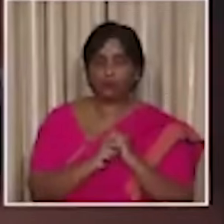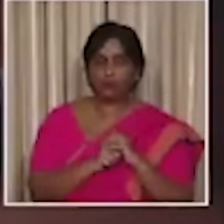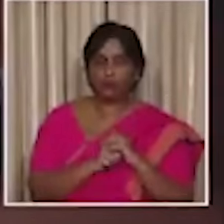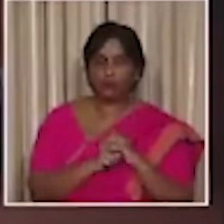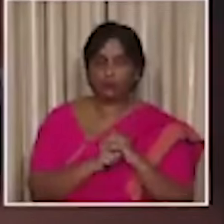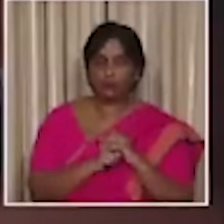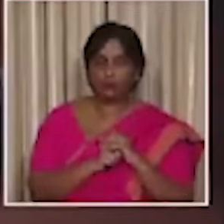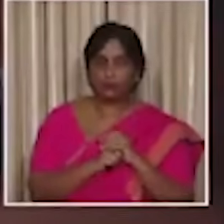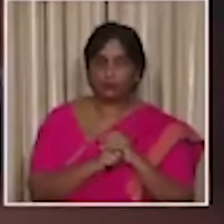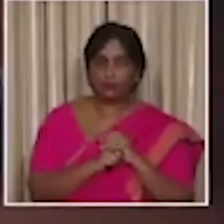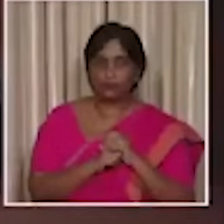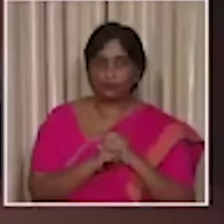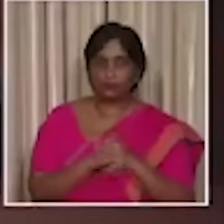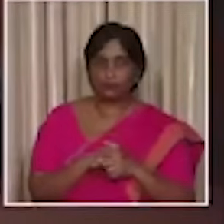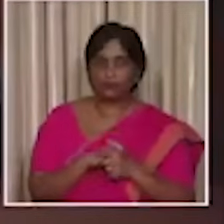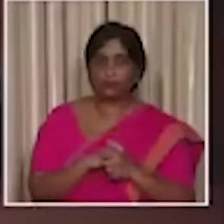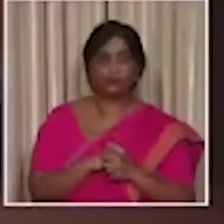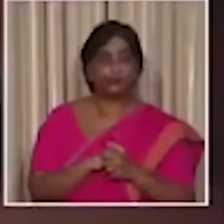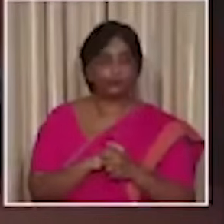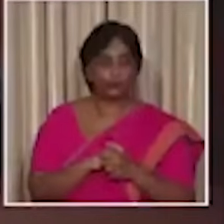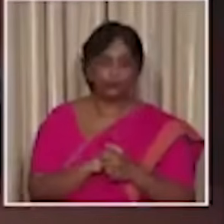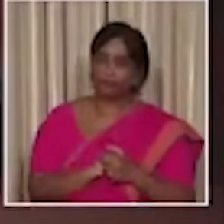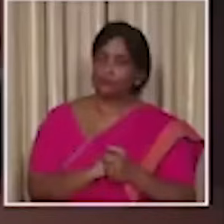ඔව්. ගරු සම්පත්තම. ඒතර මාගාව තියෙනවා